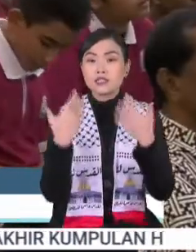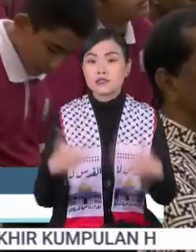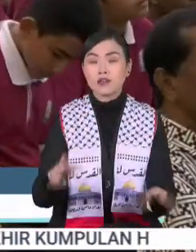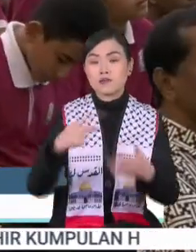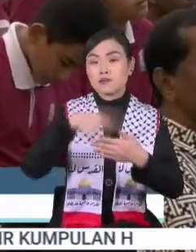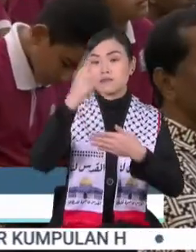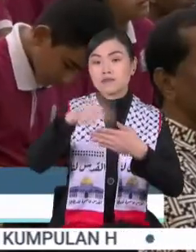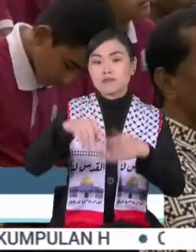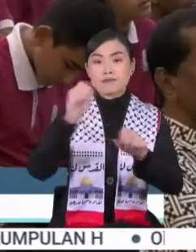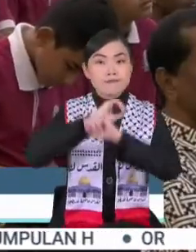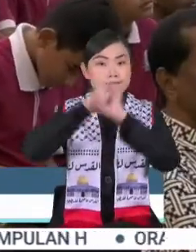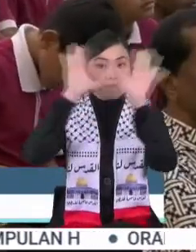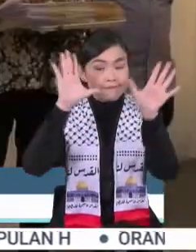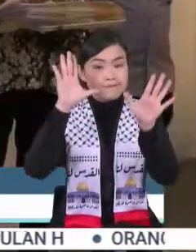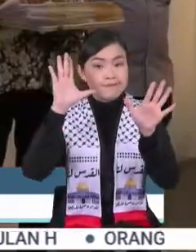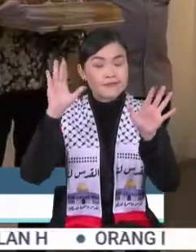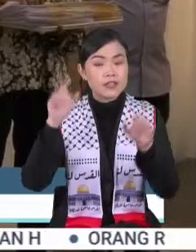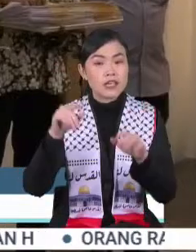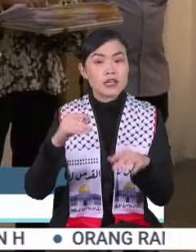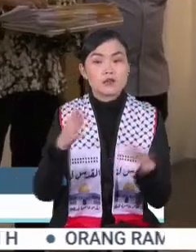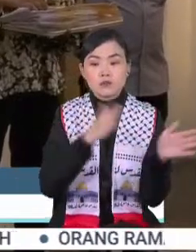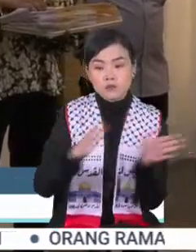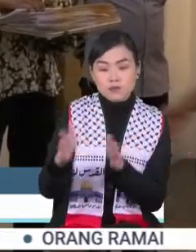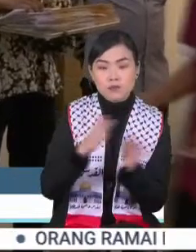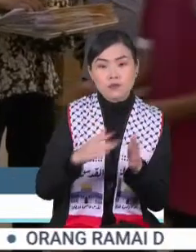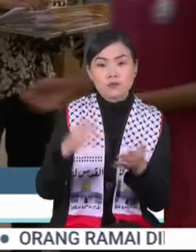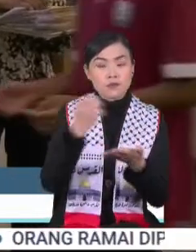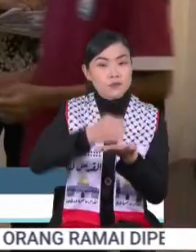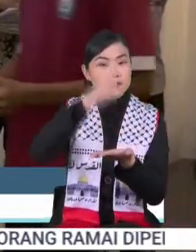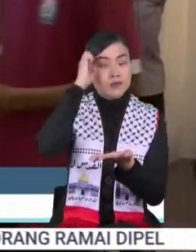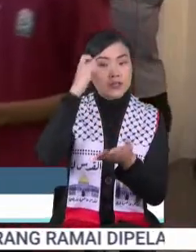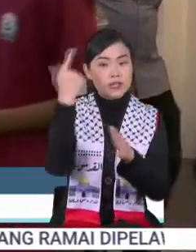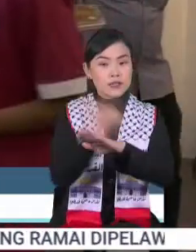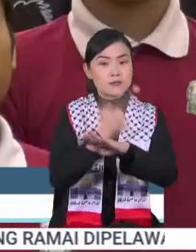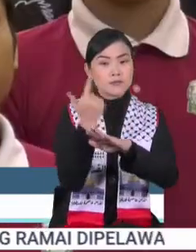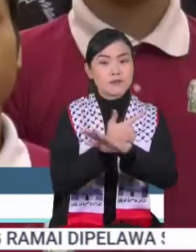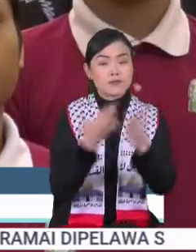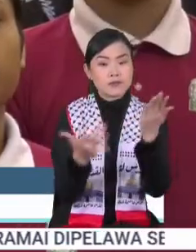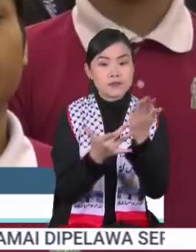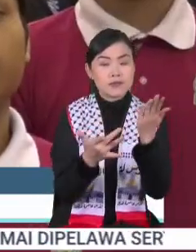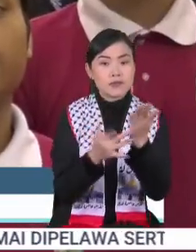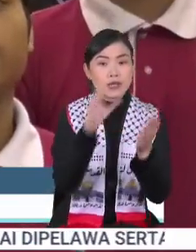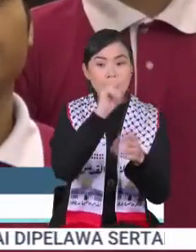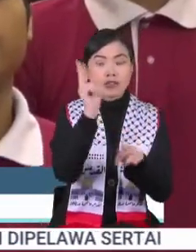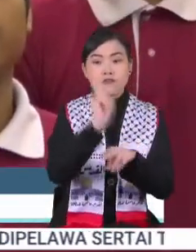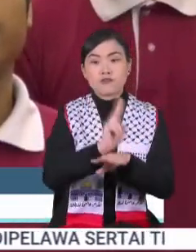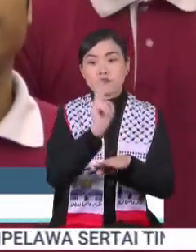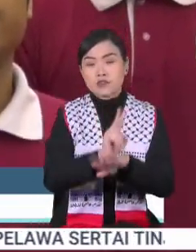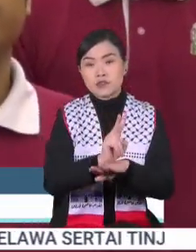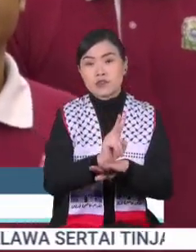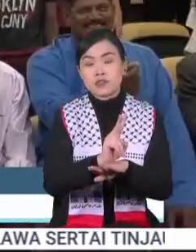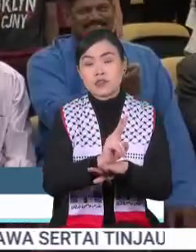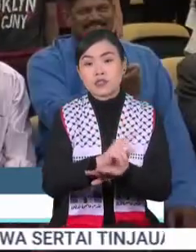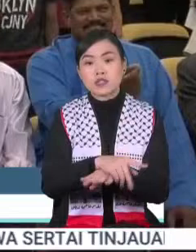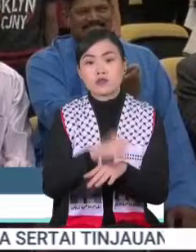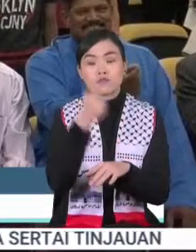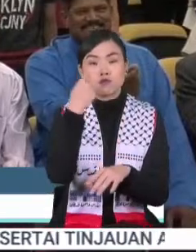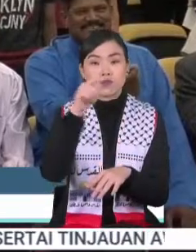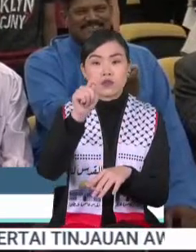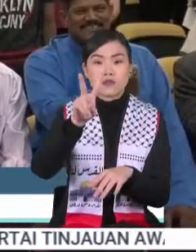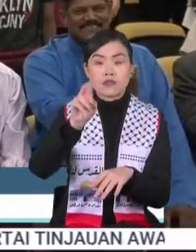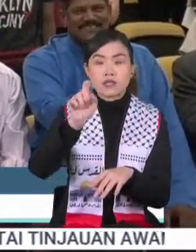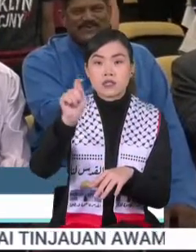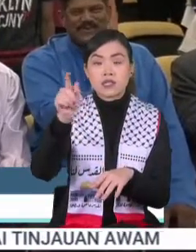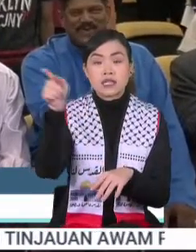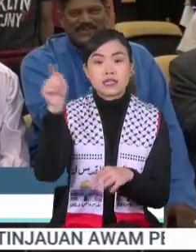program pencerahan dan penerangan mengenai rancangan pendidikan latihan teknikal dan vokasional tvet untuk pelajar sekolah